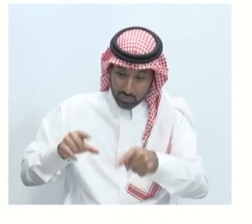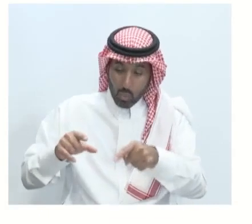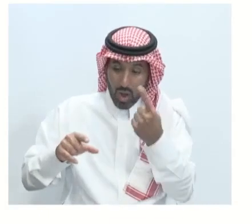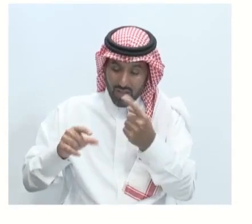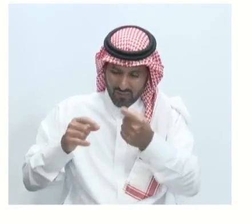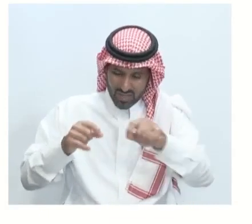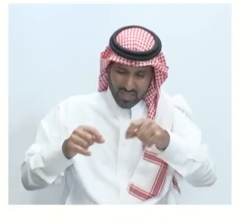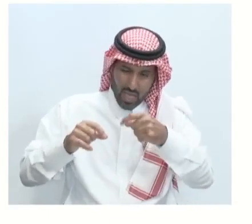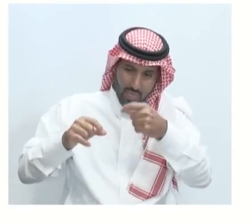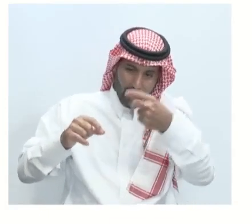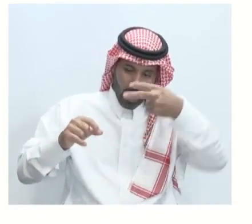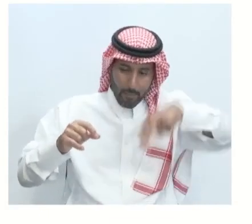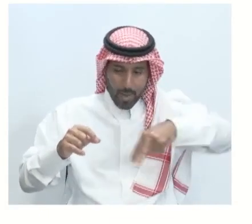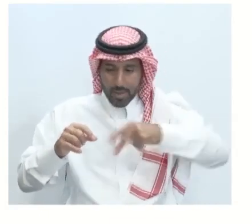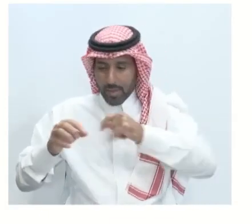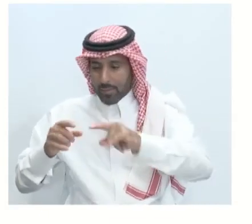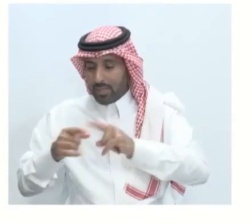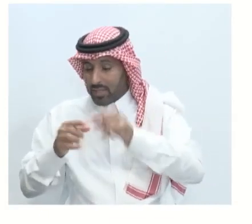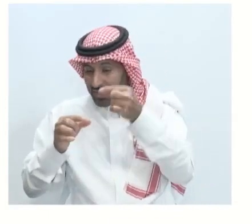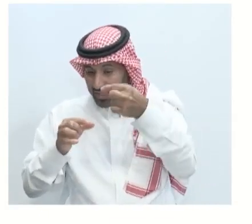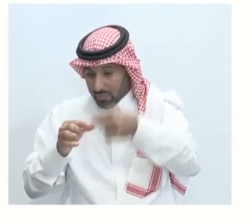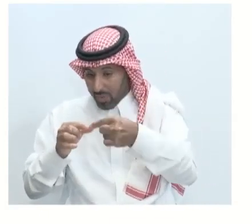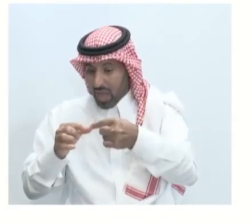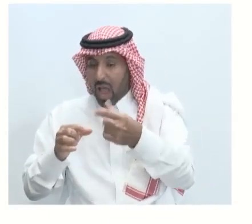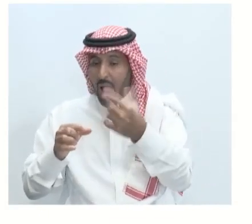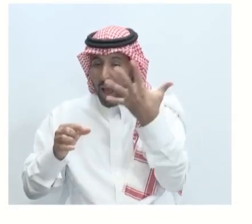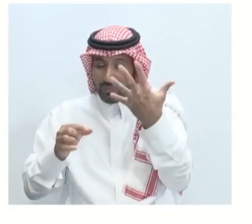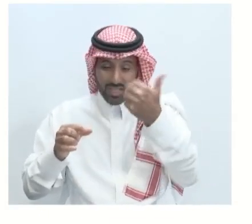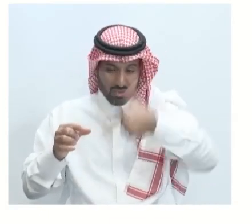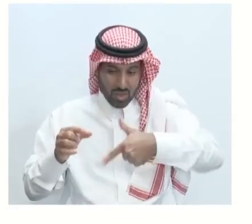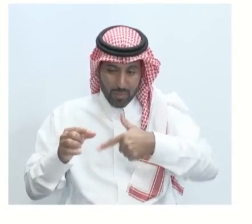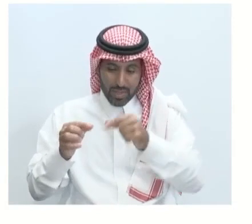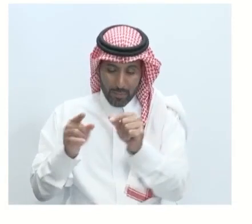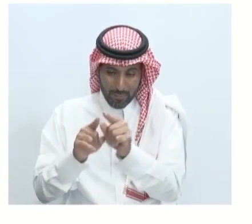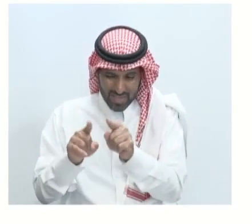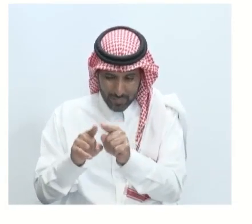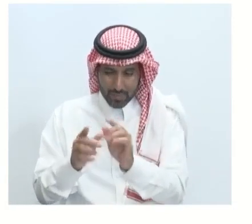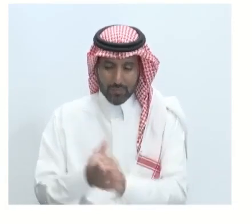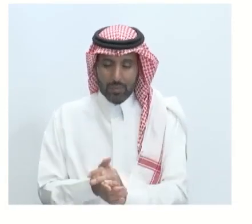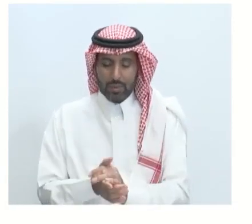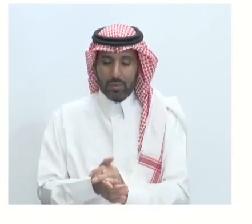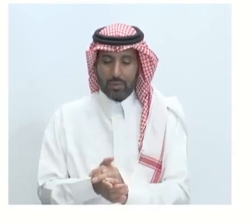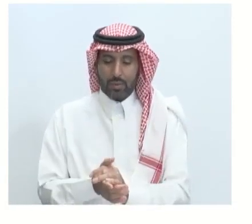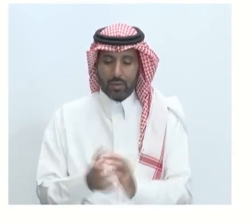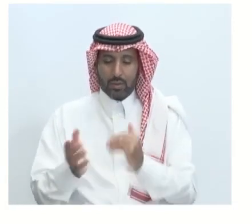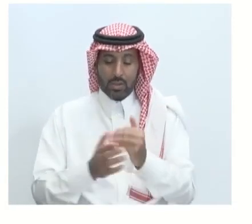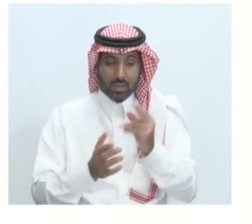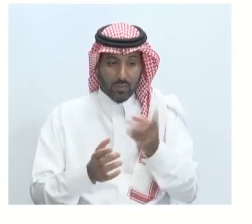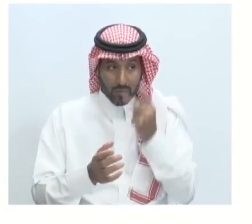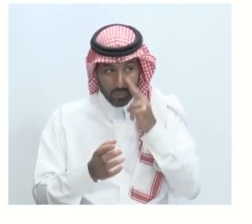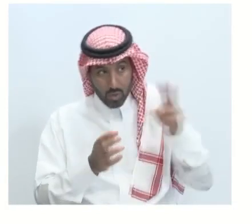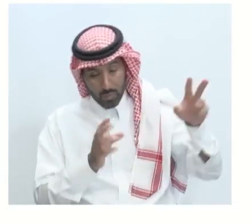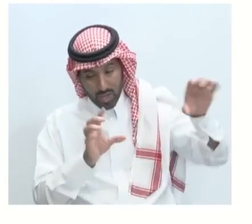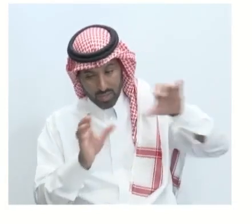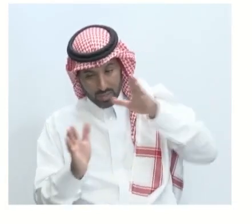متر وسمك 5 75 ملم ويتم التحكم في كل مراه على